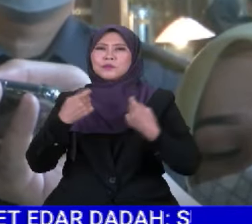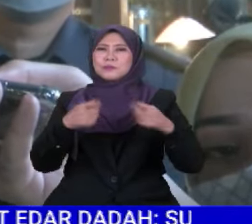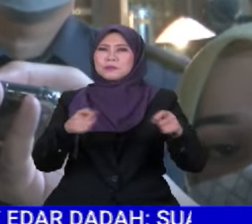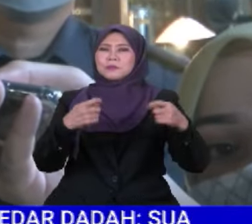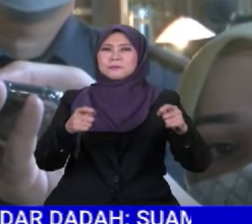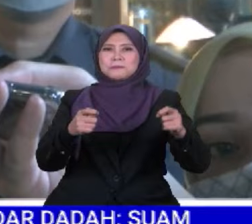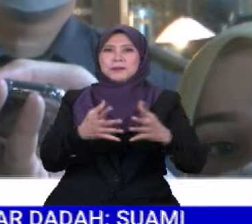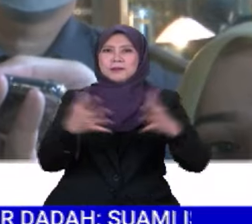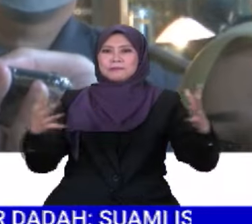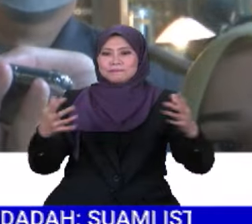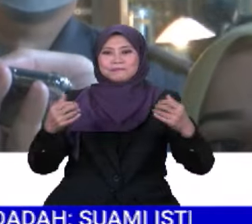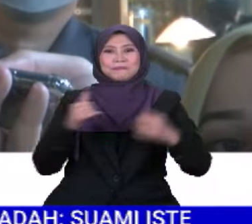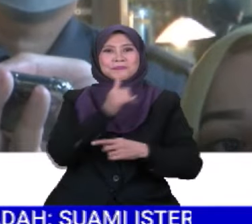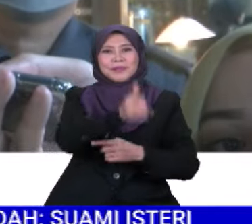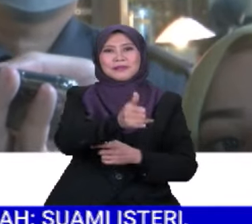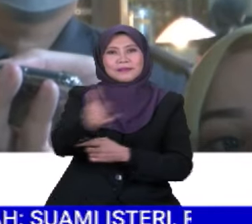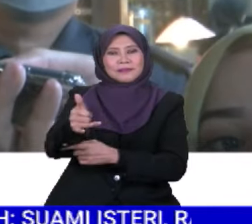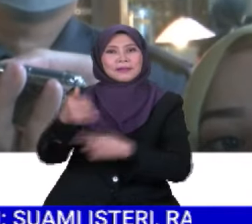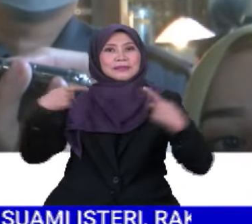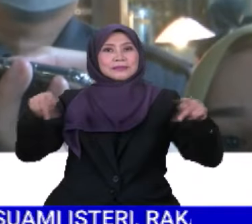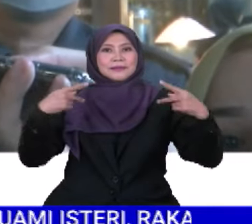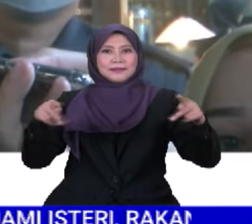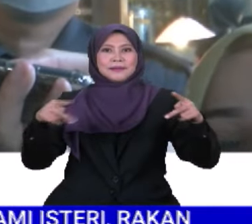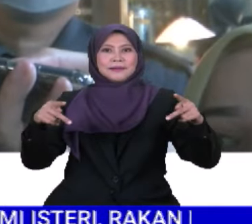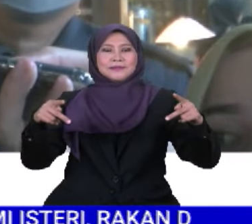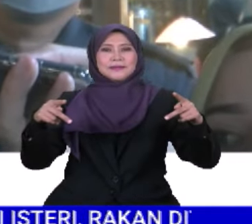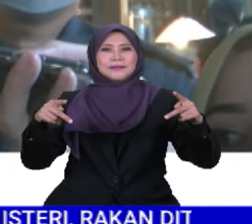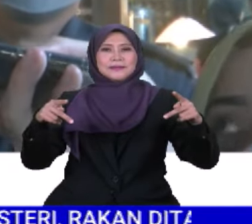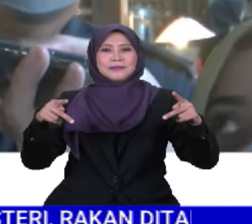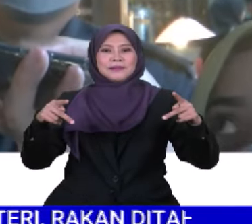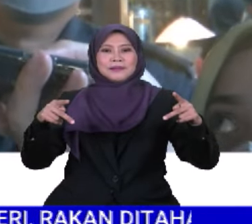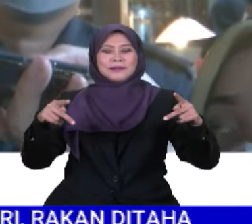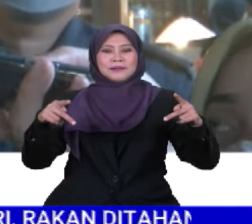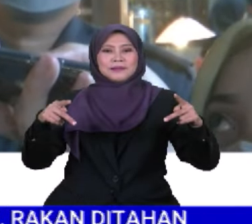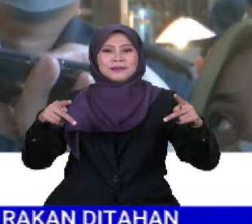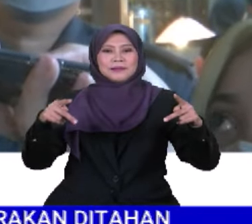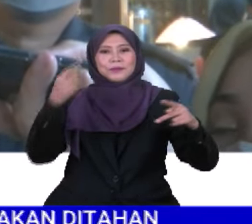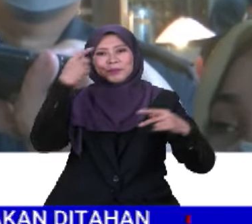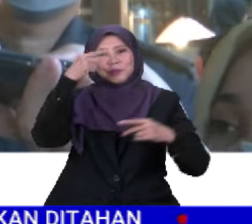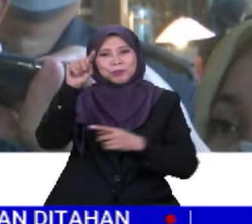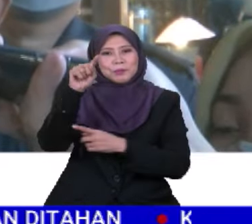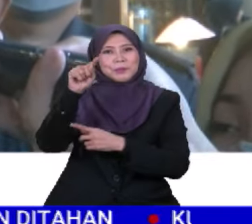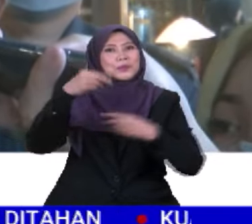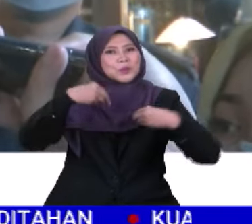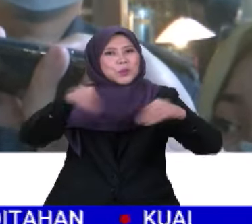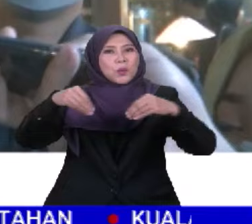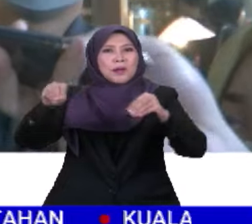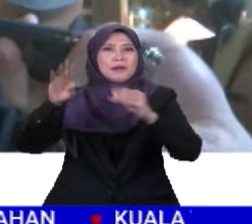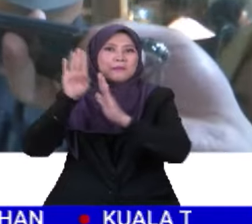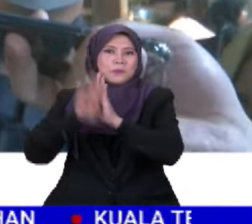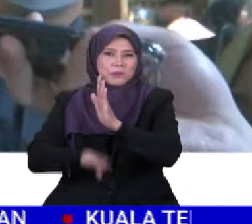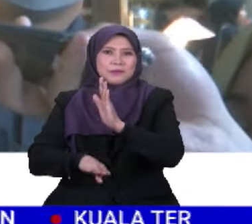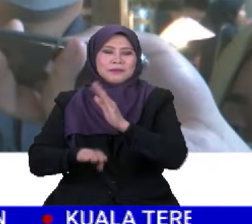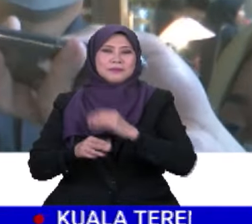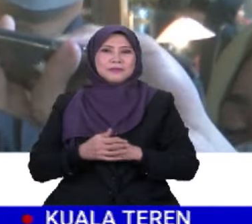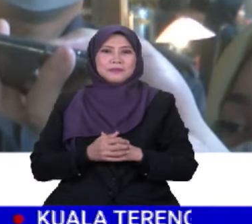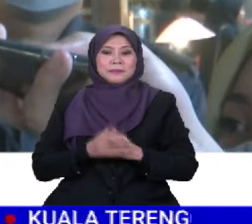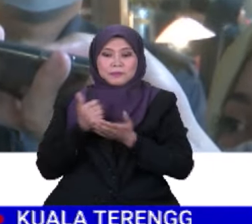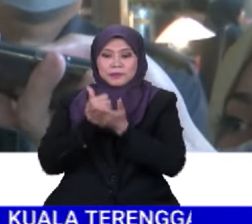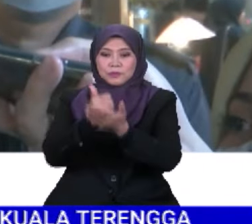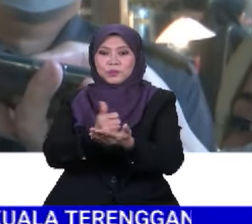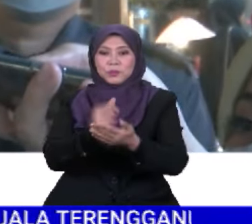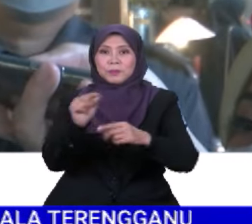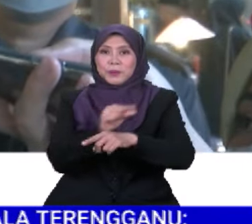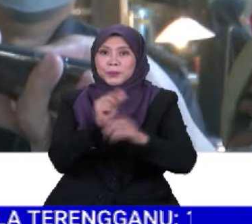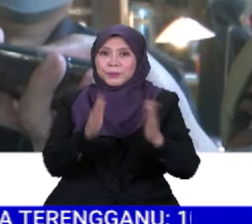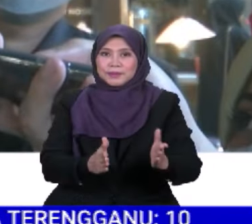banyak pihak kedai-kedai mula melakukan sales, mula melakukan jualan murah untuk membantu pengguna